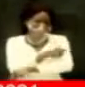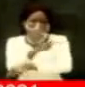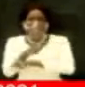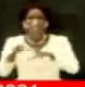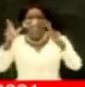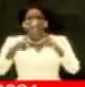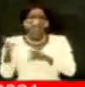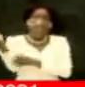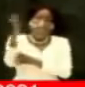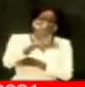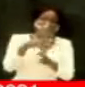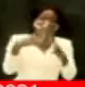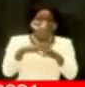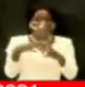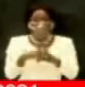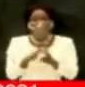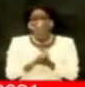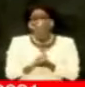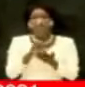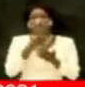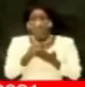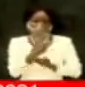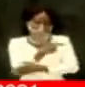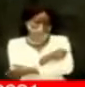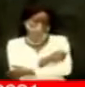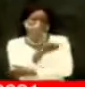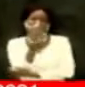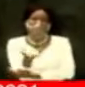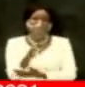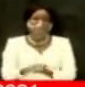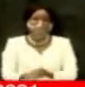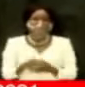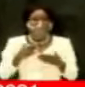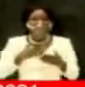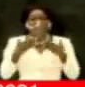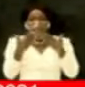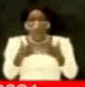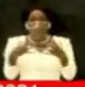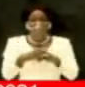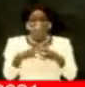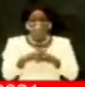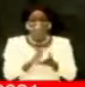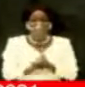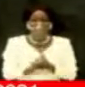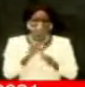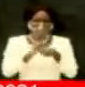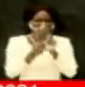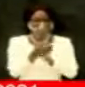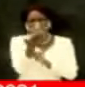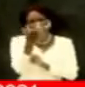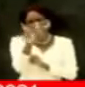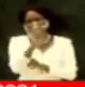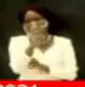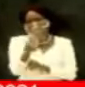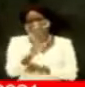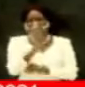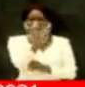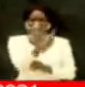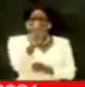anthu akubwera ndithu mwau nyinji nde ife tuyamika kwambiri zovuta sizilephera apo ndi